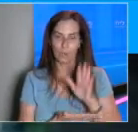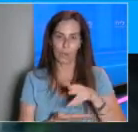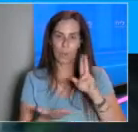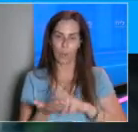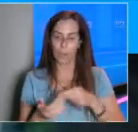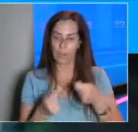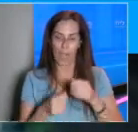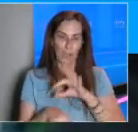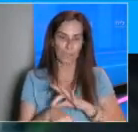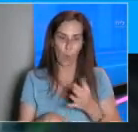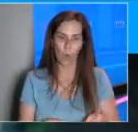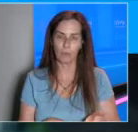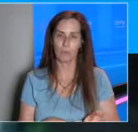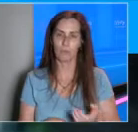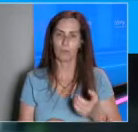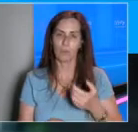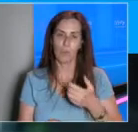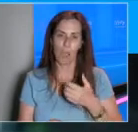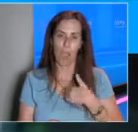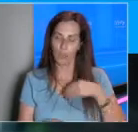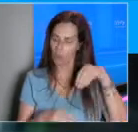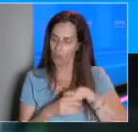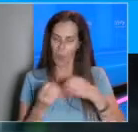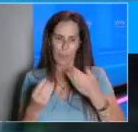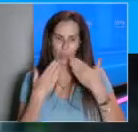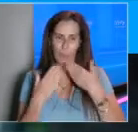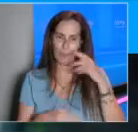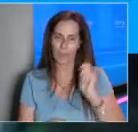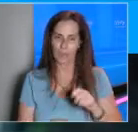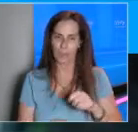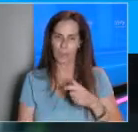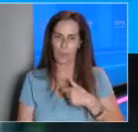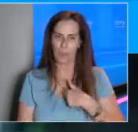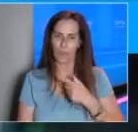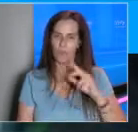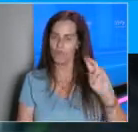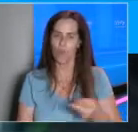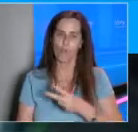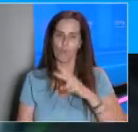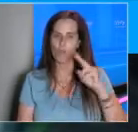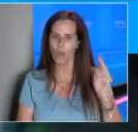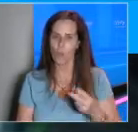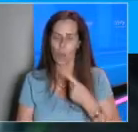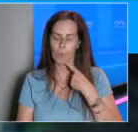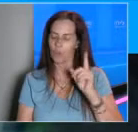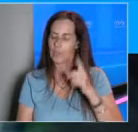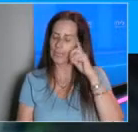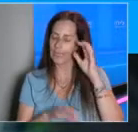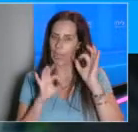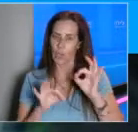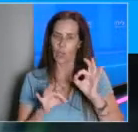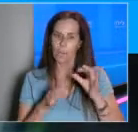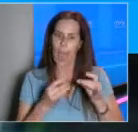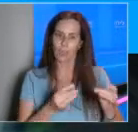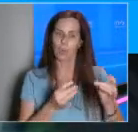נכון אפידמיולוגי. אני שתפתי בעשרות דיונים בכנסת, ואנחנו קראנו שוב ושוב להיגיון אפידמיולוגי